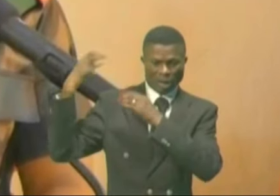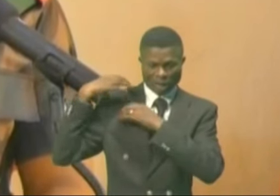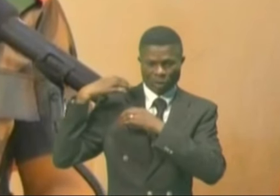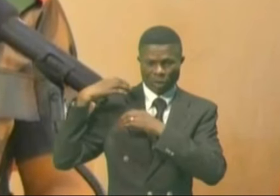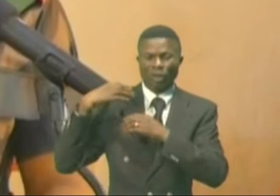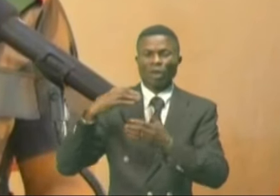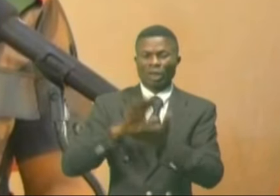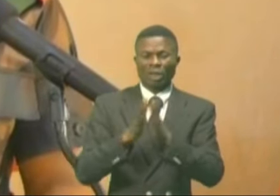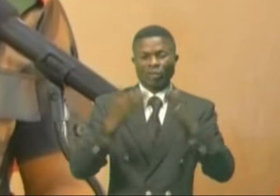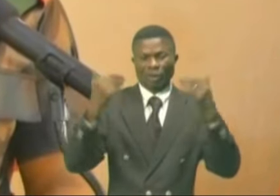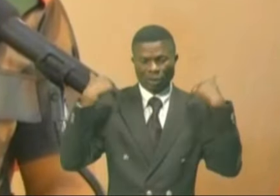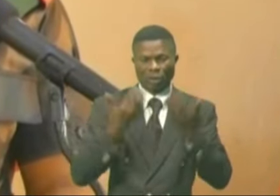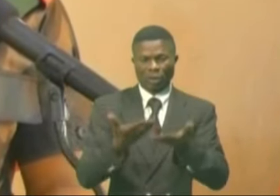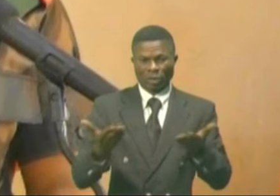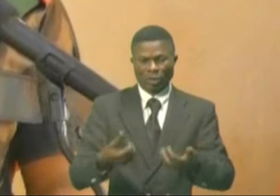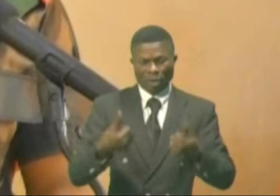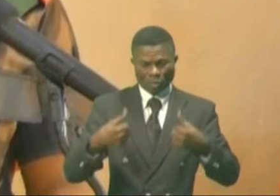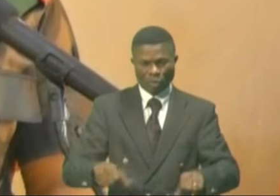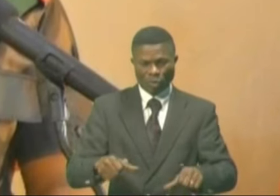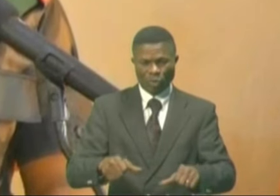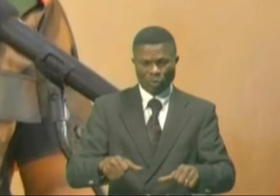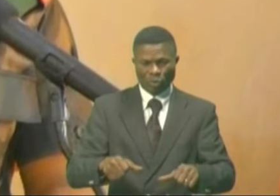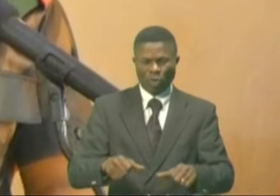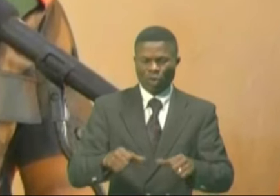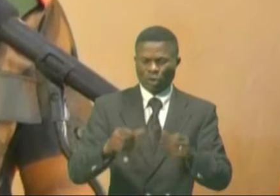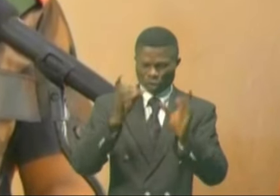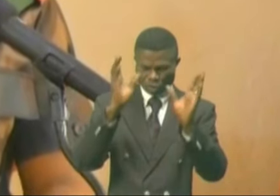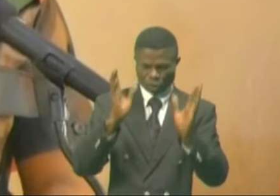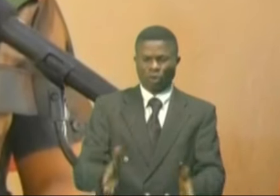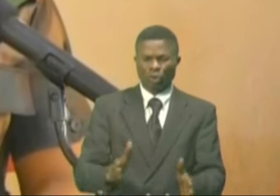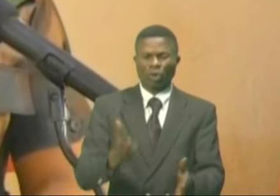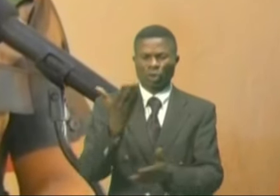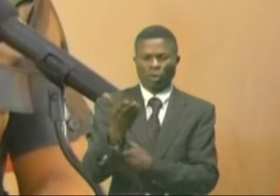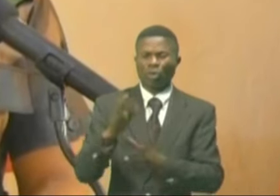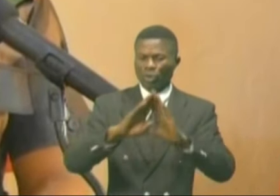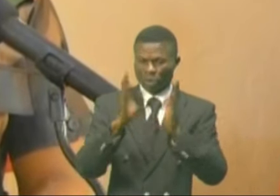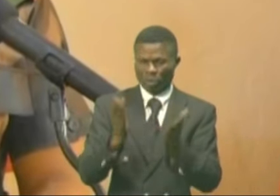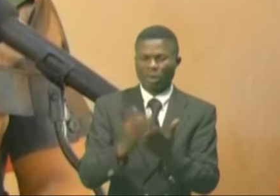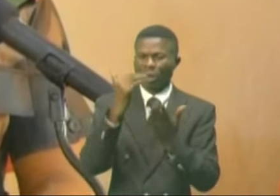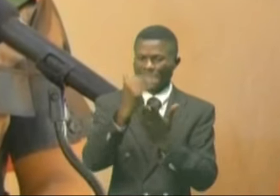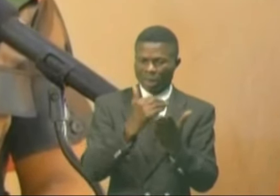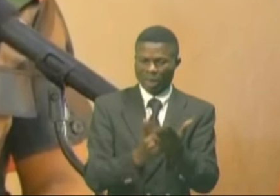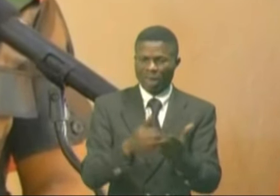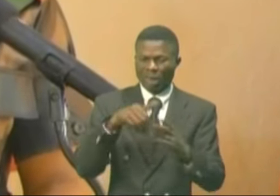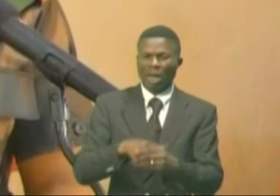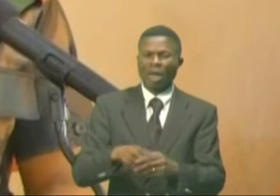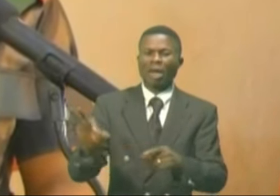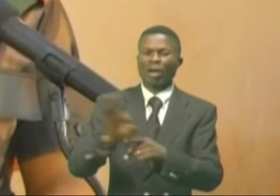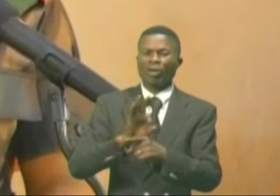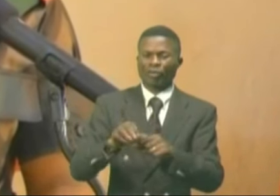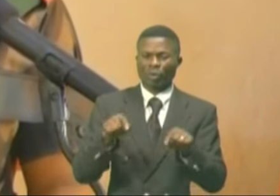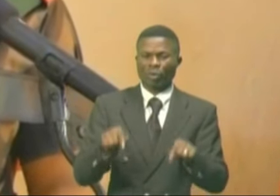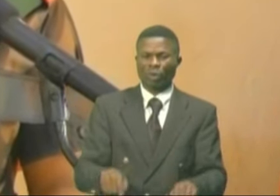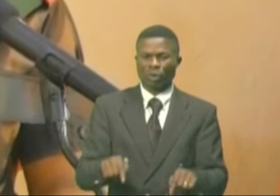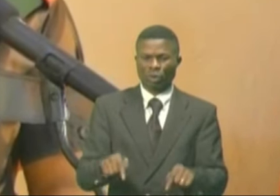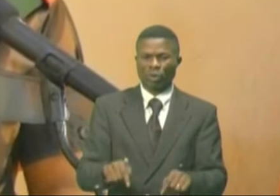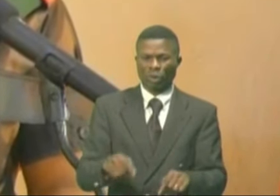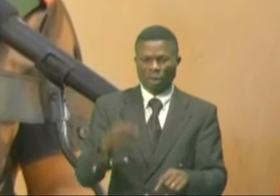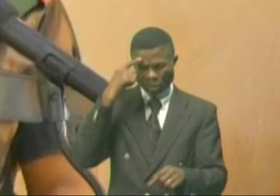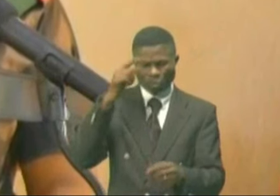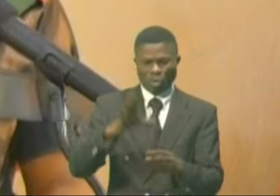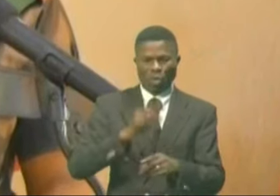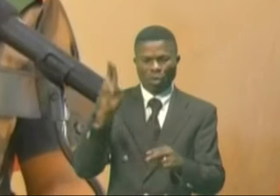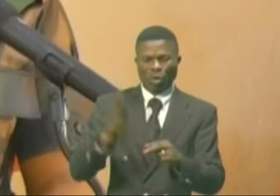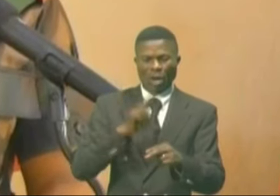conduire, je reste très réceptif aux recommandations qui seront formulées à notre endroit pour une application